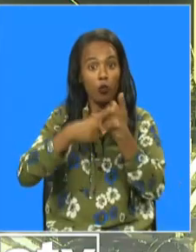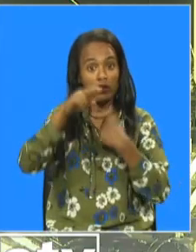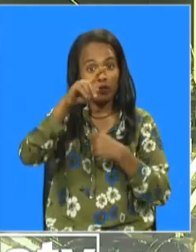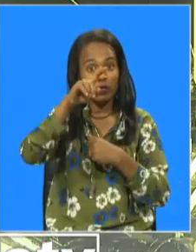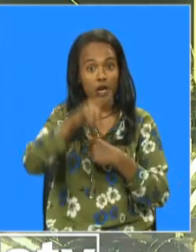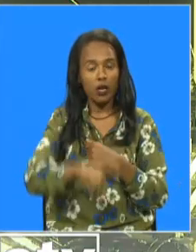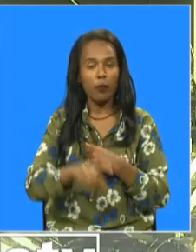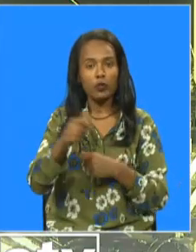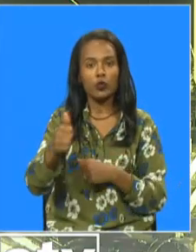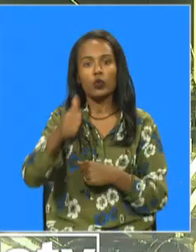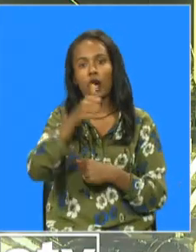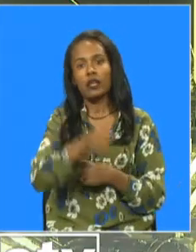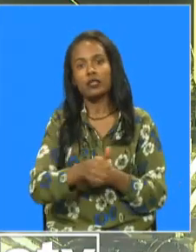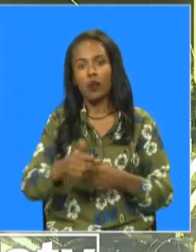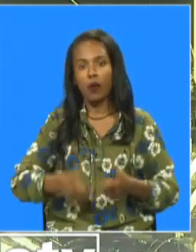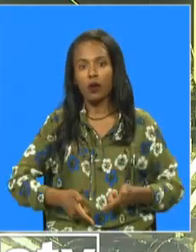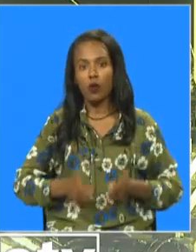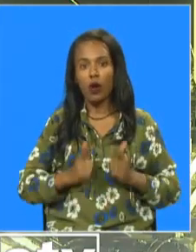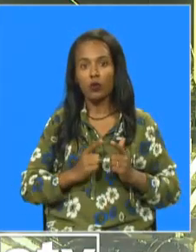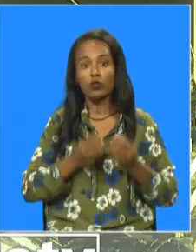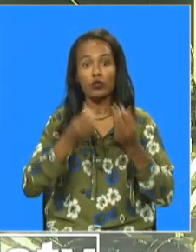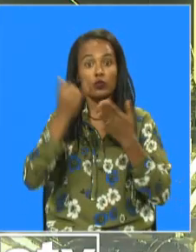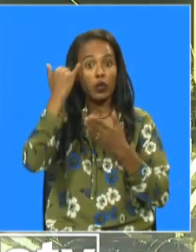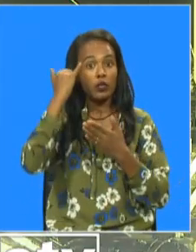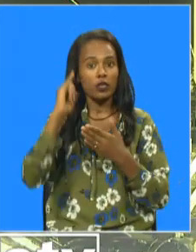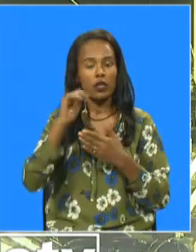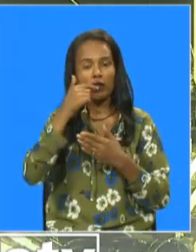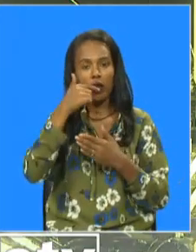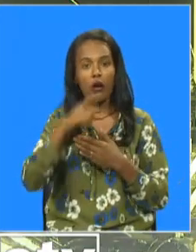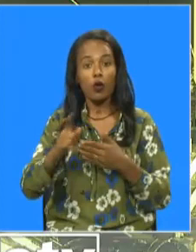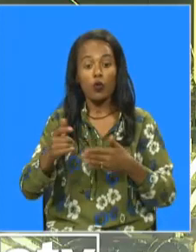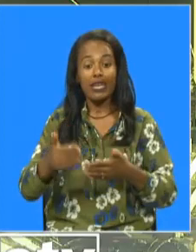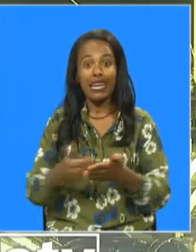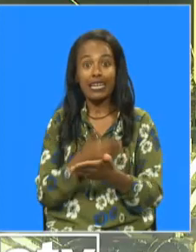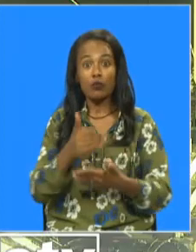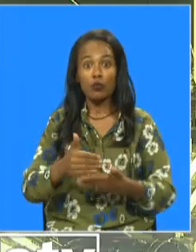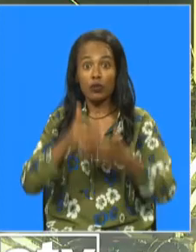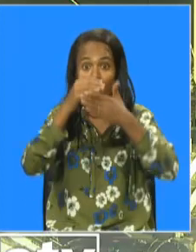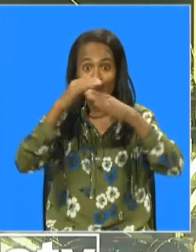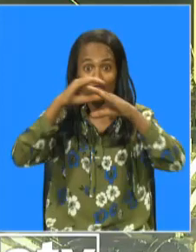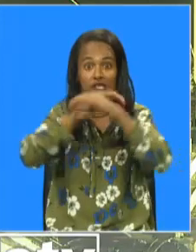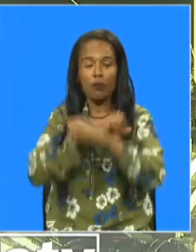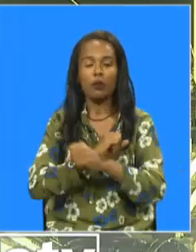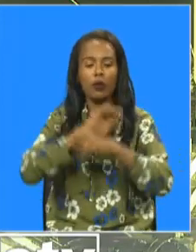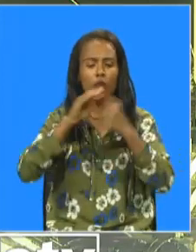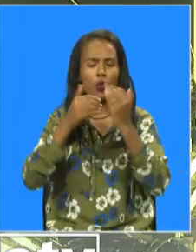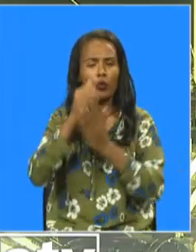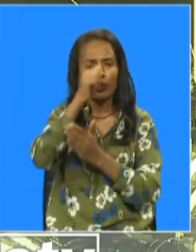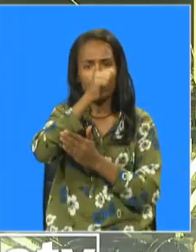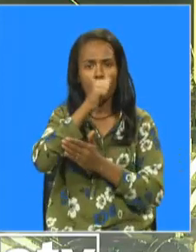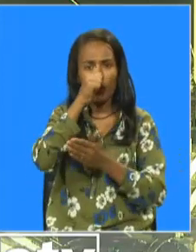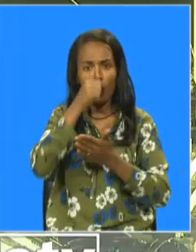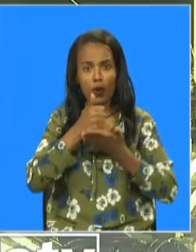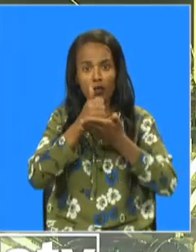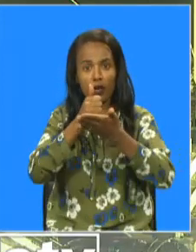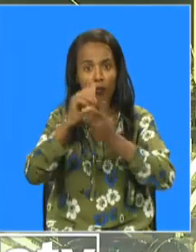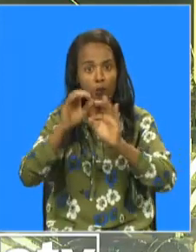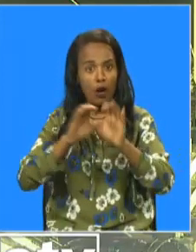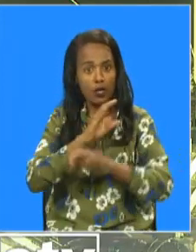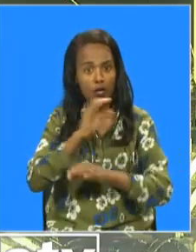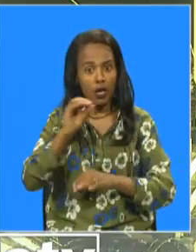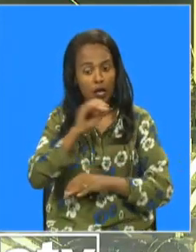እንዳለባቸው የአዲስ አበባ ነዋሪዎች በሰጡት አስተያየት ለኢቲቪ ተናገሩ። የግድቡ ግንባታ እስኪጠናቀቅ ሁሉም ኢትዮጵያውያን ድጋፍ